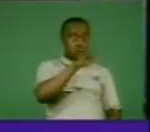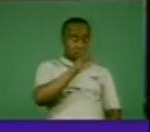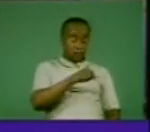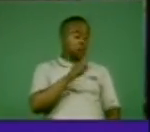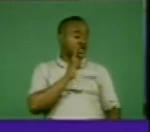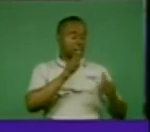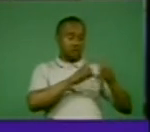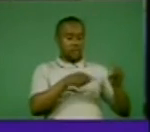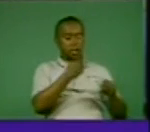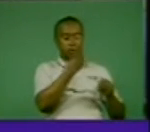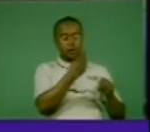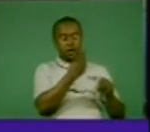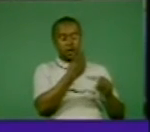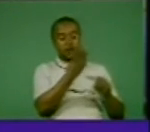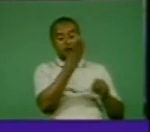ibara.